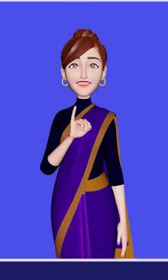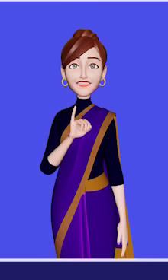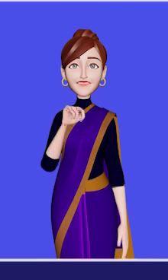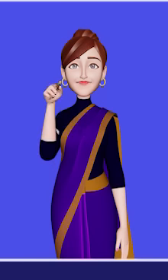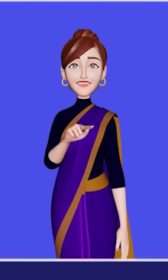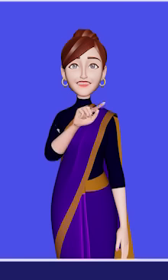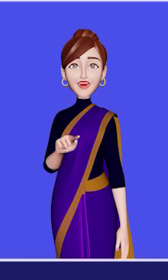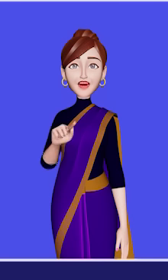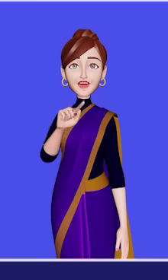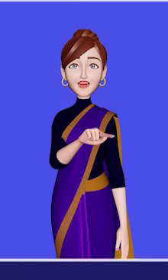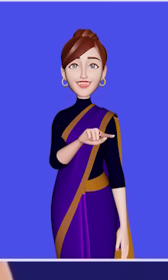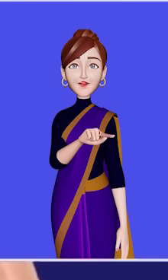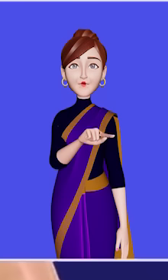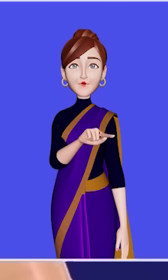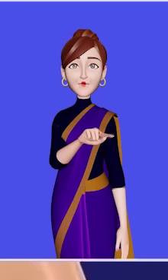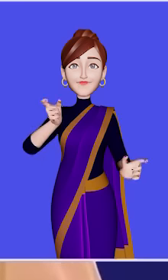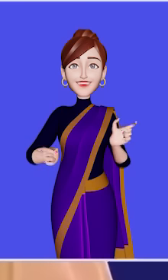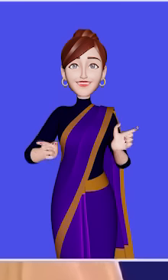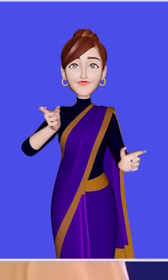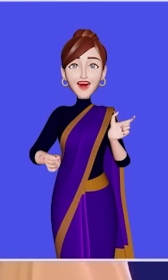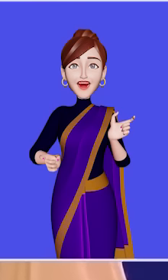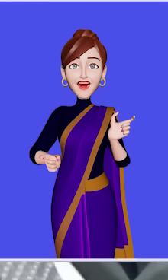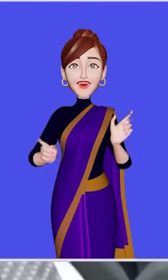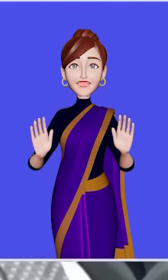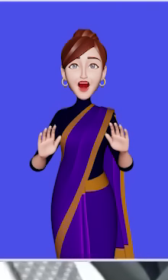1/6 ऑफ ह्यूमैनिटी को रिप्रेजेंट करता है।